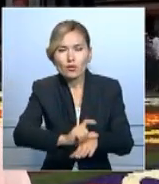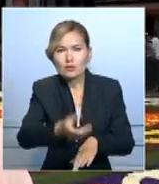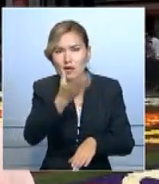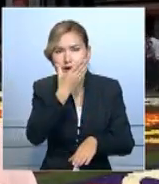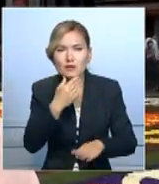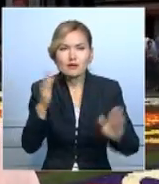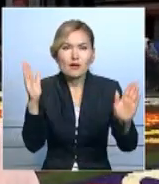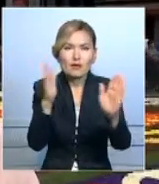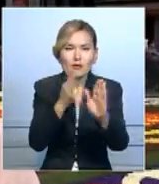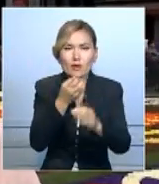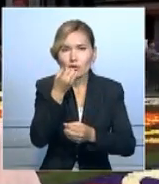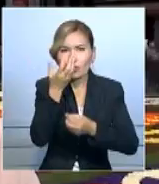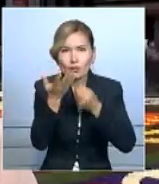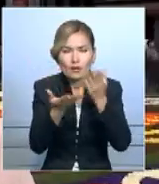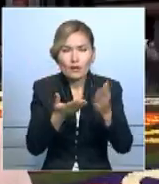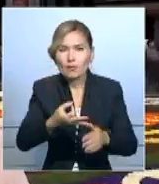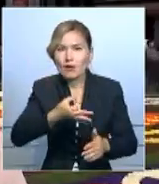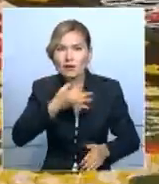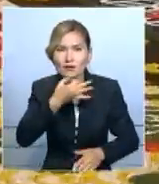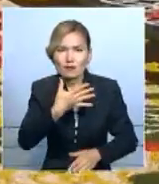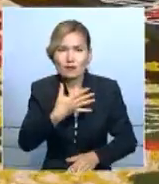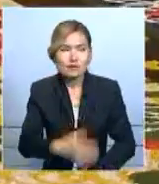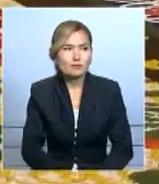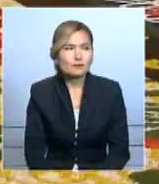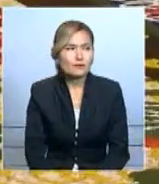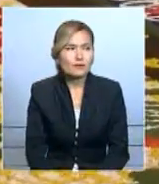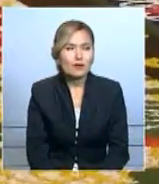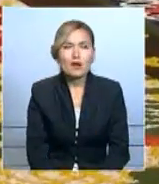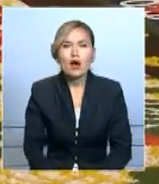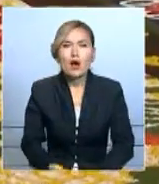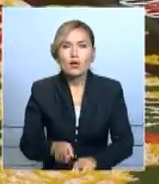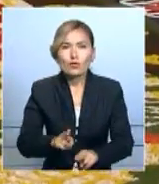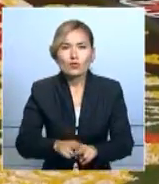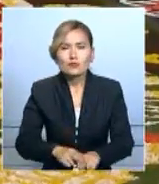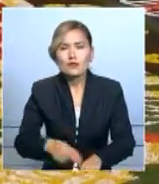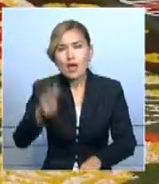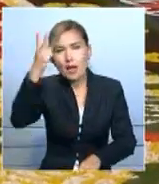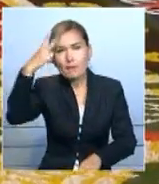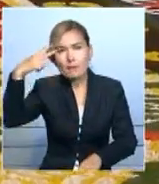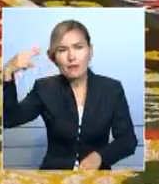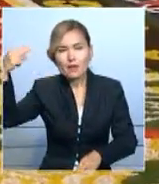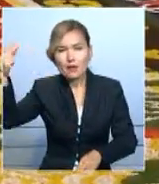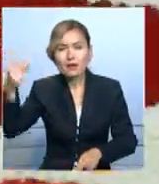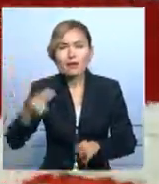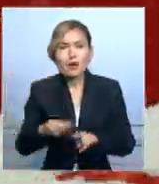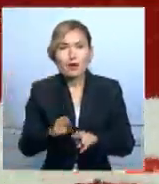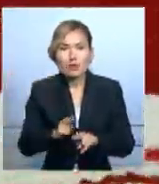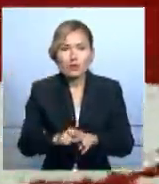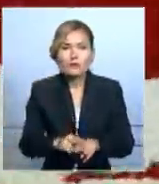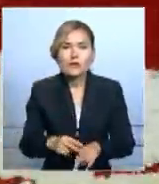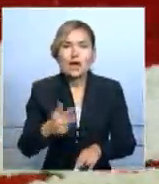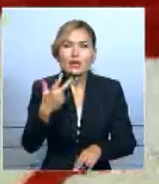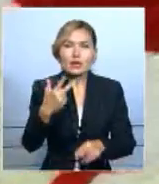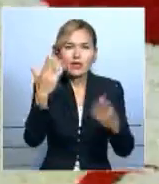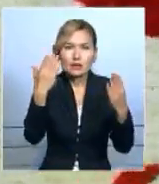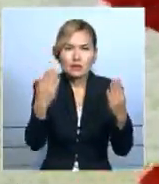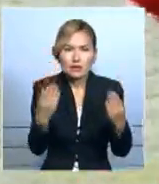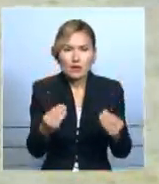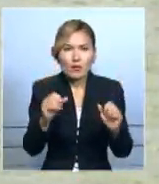құрметтейтін көрсеткім келді. Пейзажды көрсеттім. Бельгиялық бағбандардың гүлзарын бірнеше күн ғана тамашалауға мүмкіндік